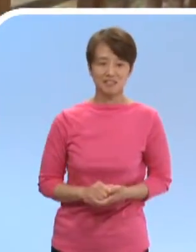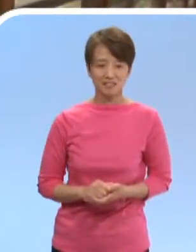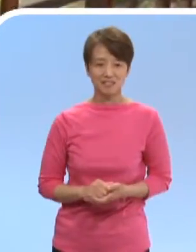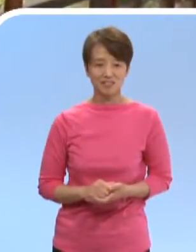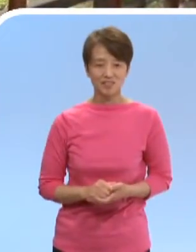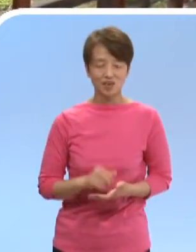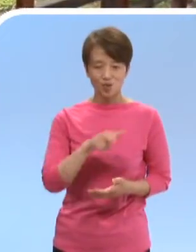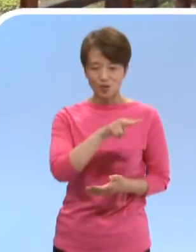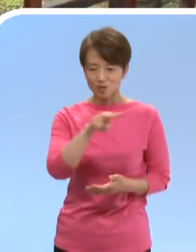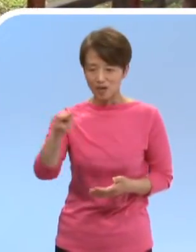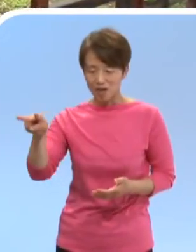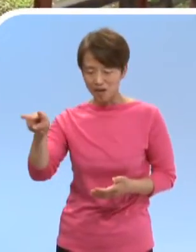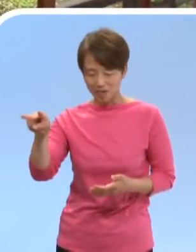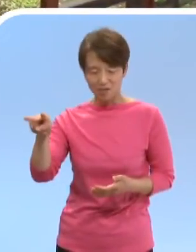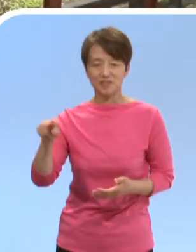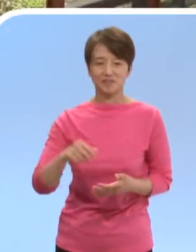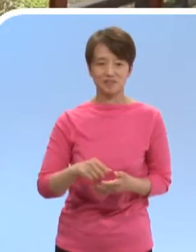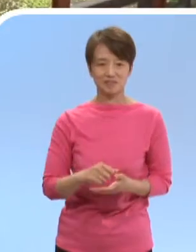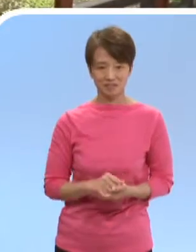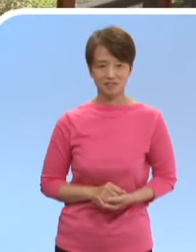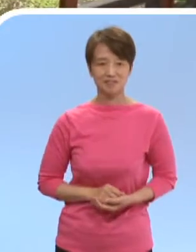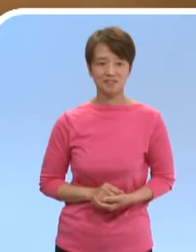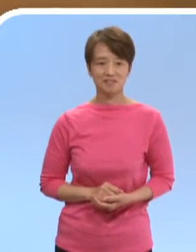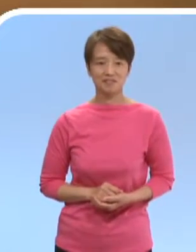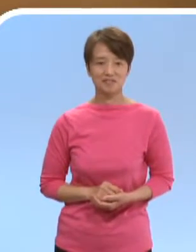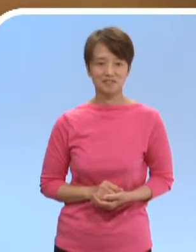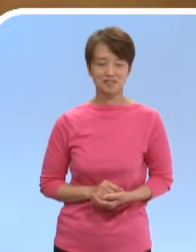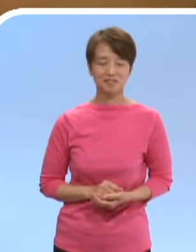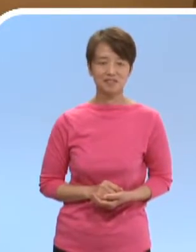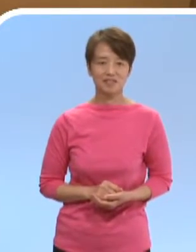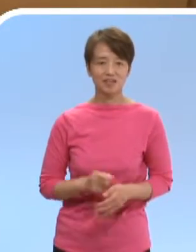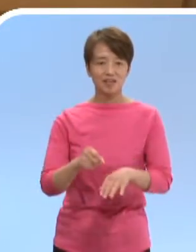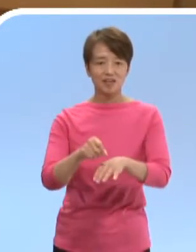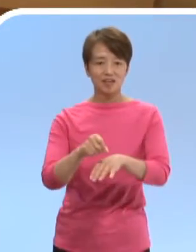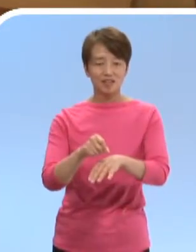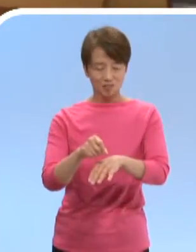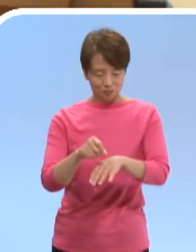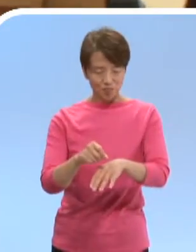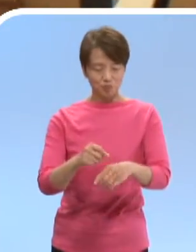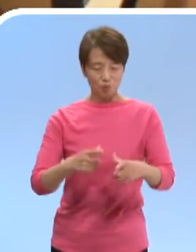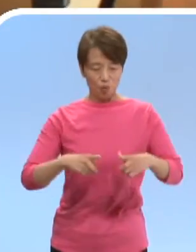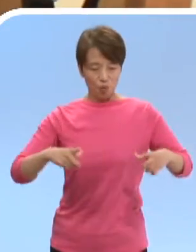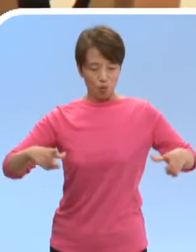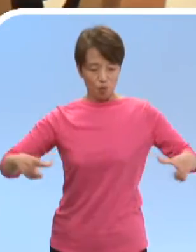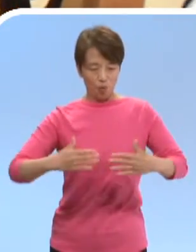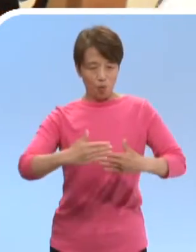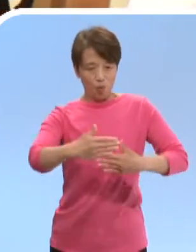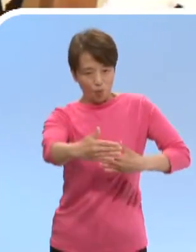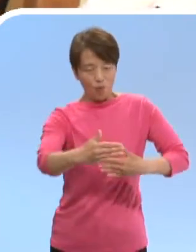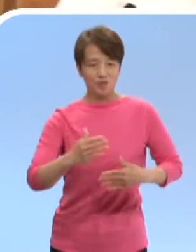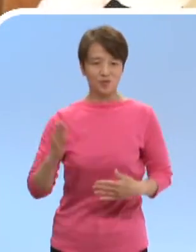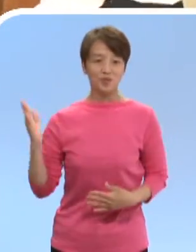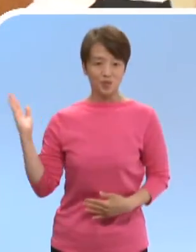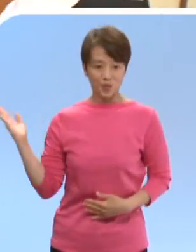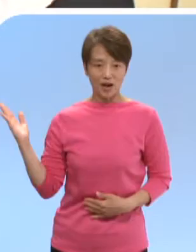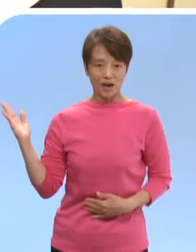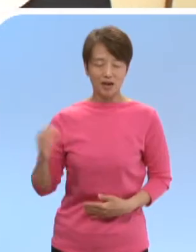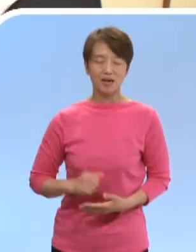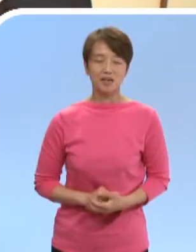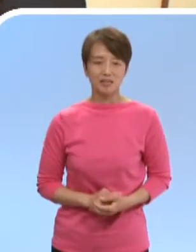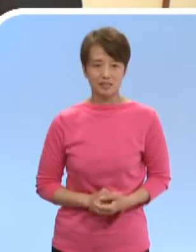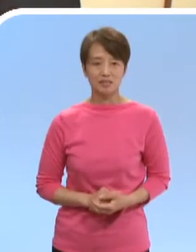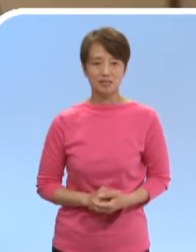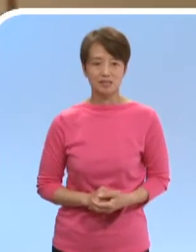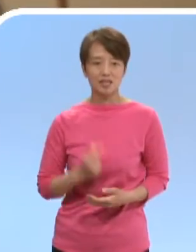よく見えますので開放感たっぷりになってます、 ね、独特な存在感を放つ特大サイズの床の